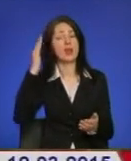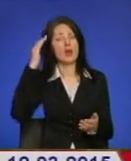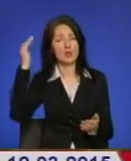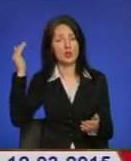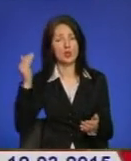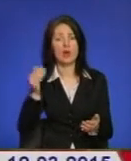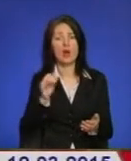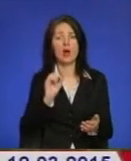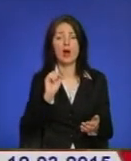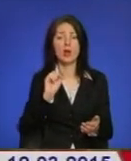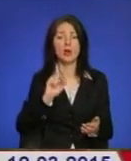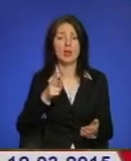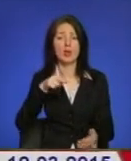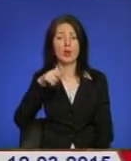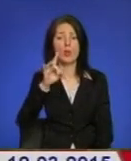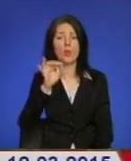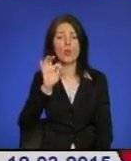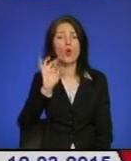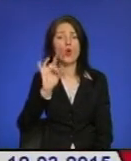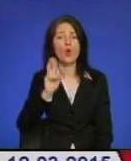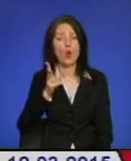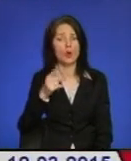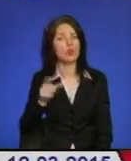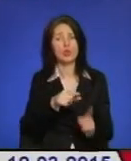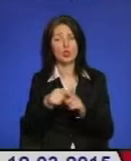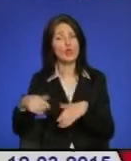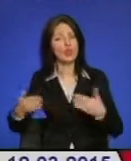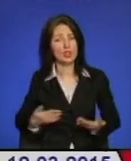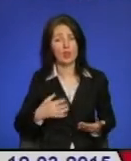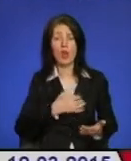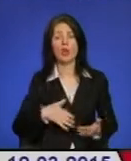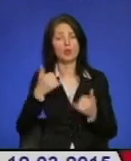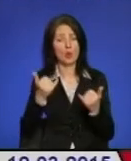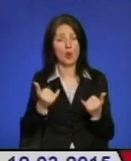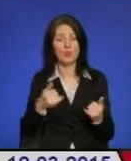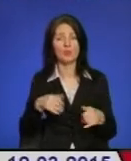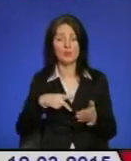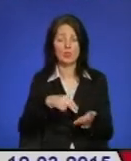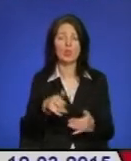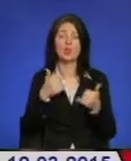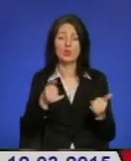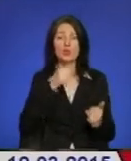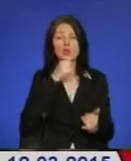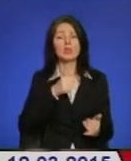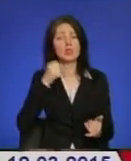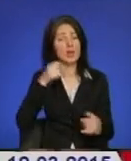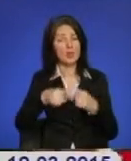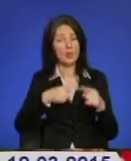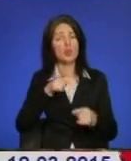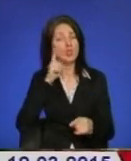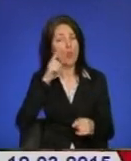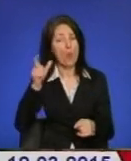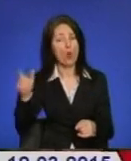пророк бо його слово дуже живе і актуальним прийшли Шевченка і старше покоління і молодь юнаки кажуть